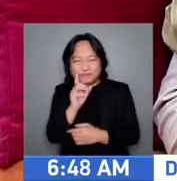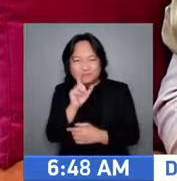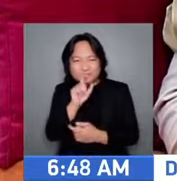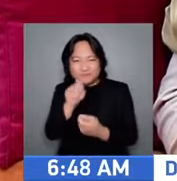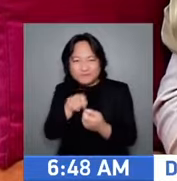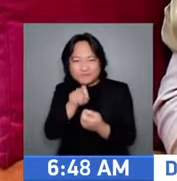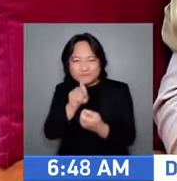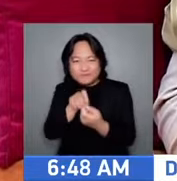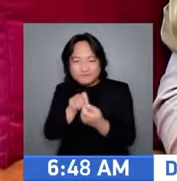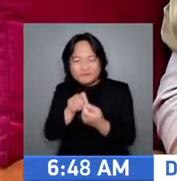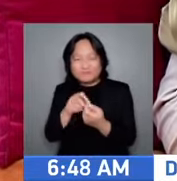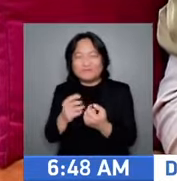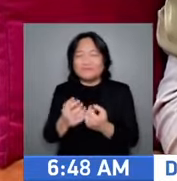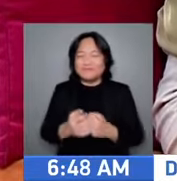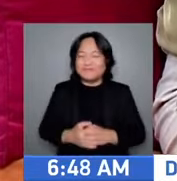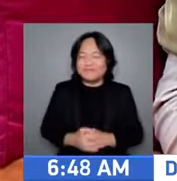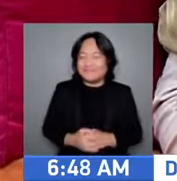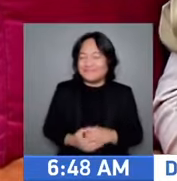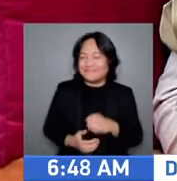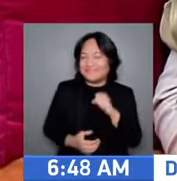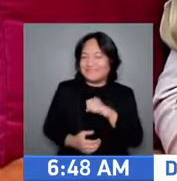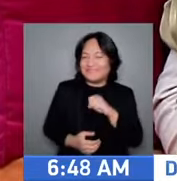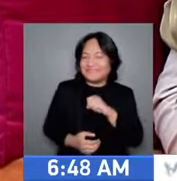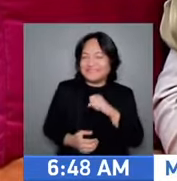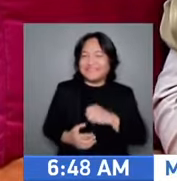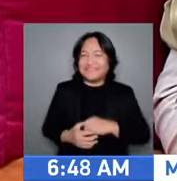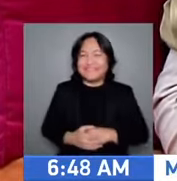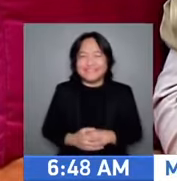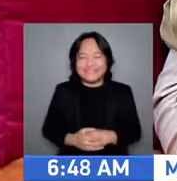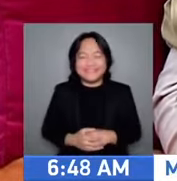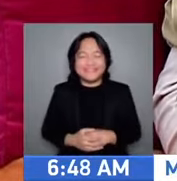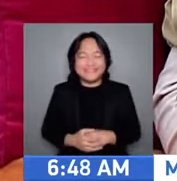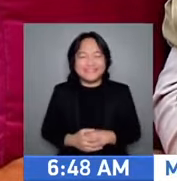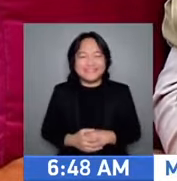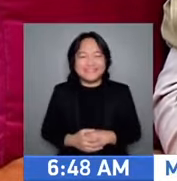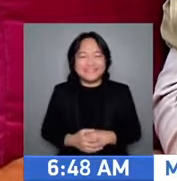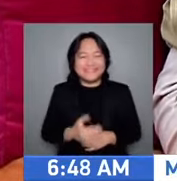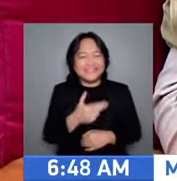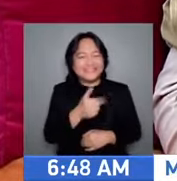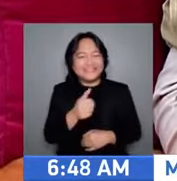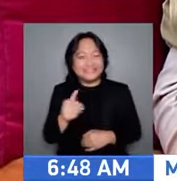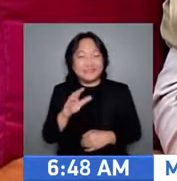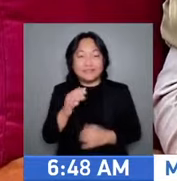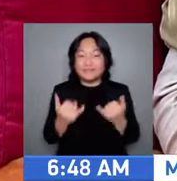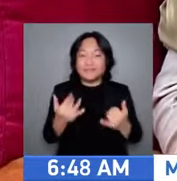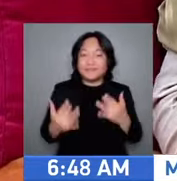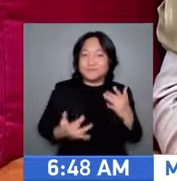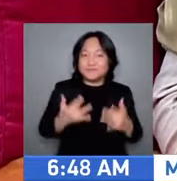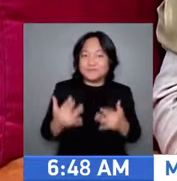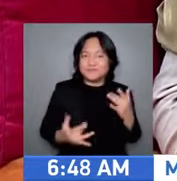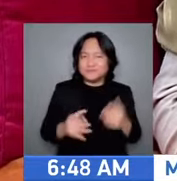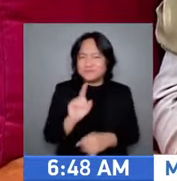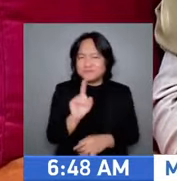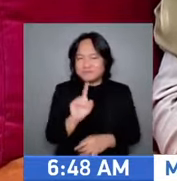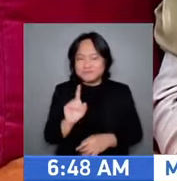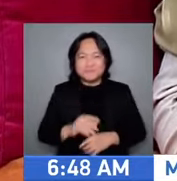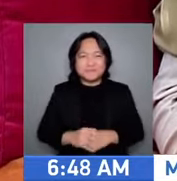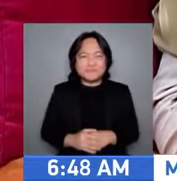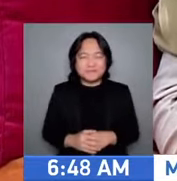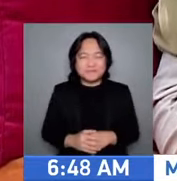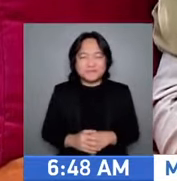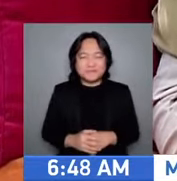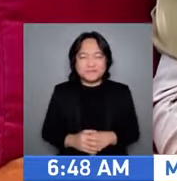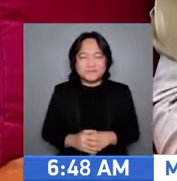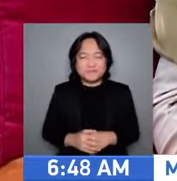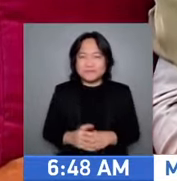course, of course. Miss you so much. Oh, wow. Ito na, tita. Exciting na po ito. Ito na. Oho, nako baka kung saan mo ako dadalhin ha, ikaw